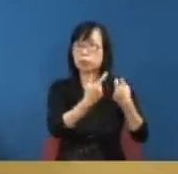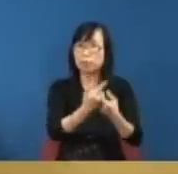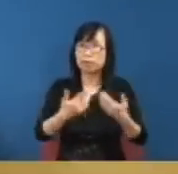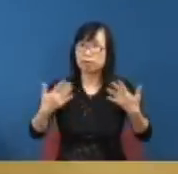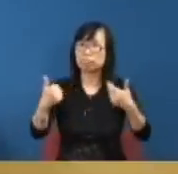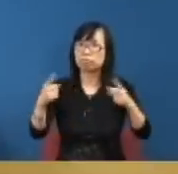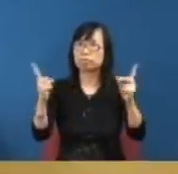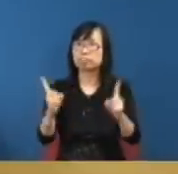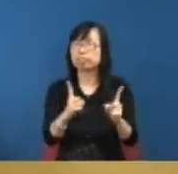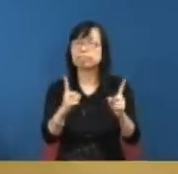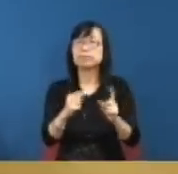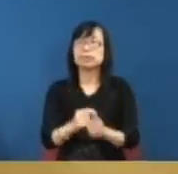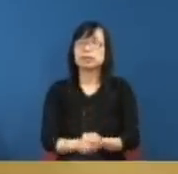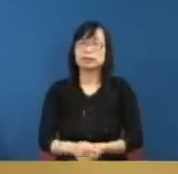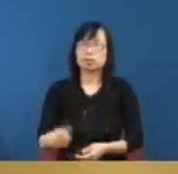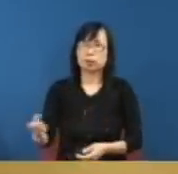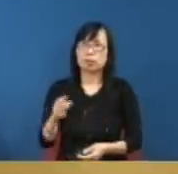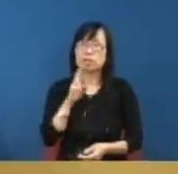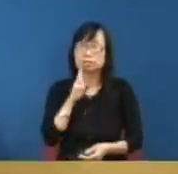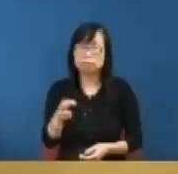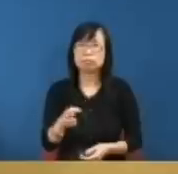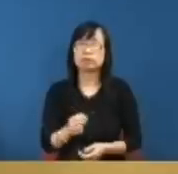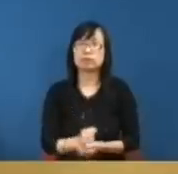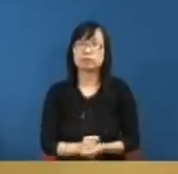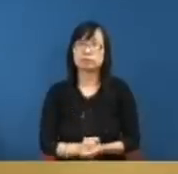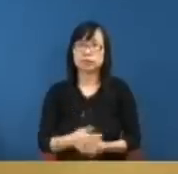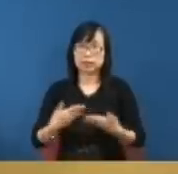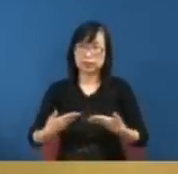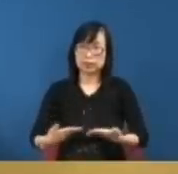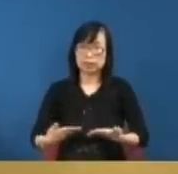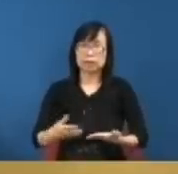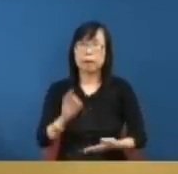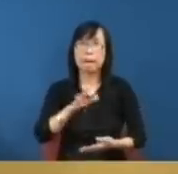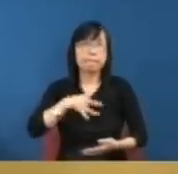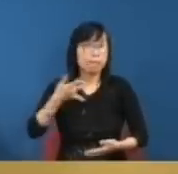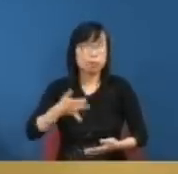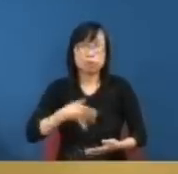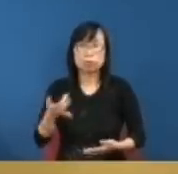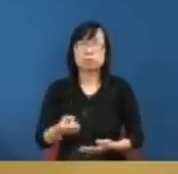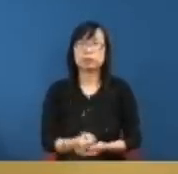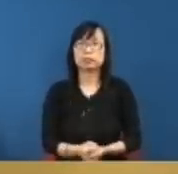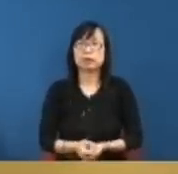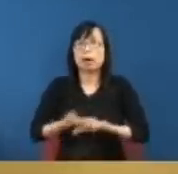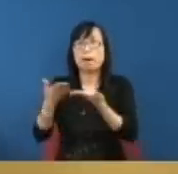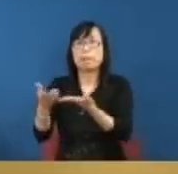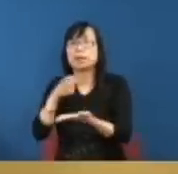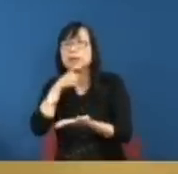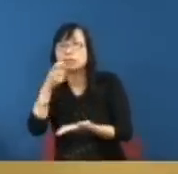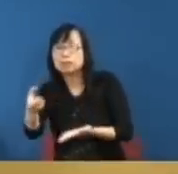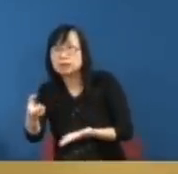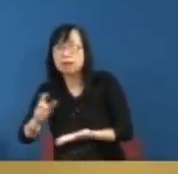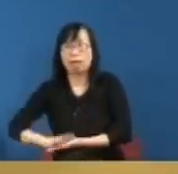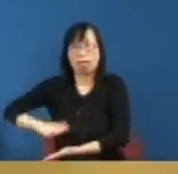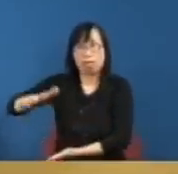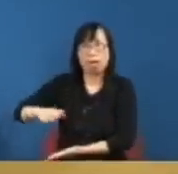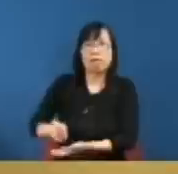義力量對比嘅轉變就更加令到佢哋原本已經係冇用嘅藥，即係話咧，俾錢有錢人去發